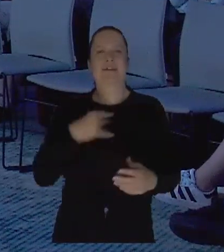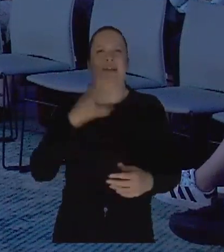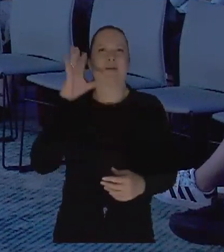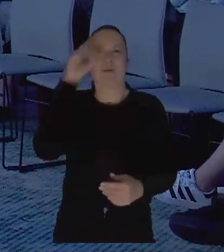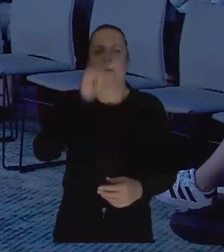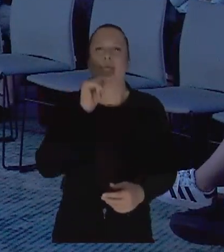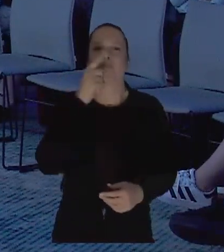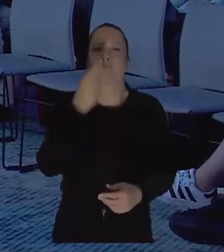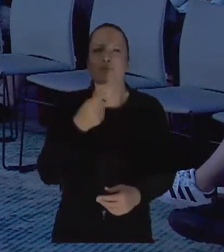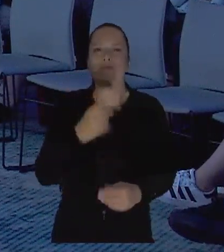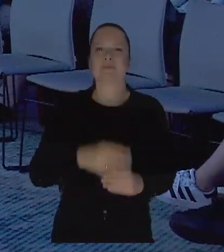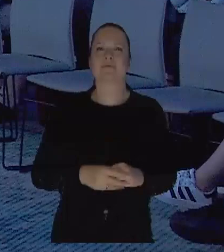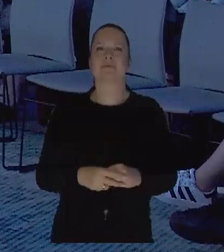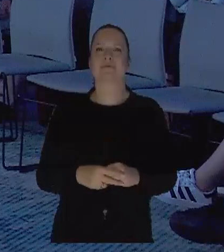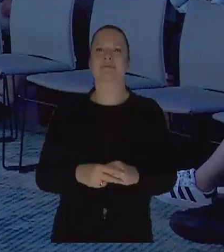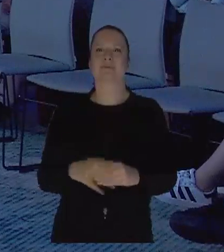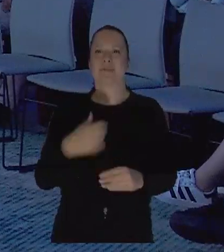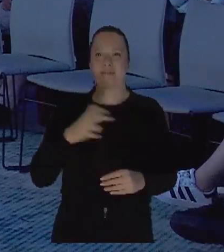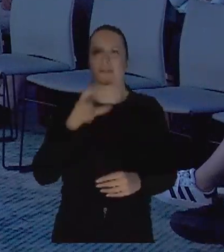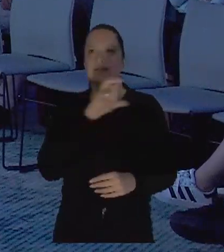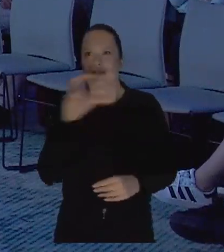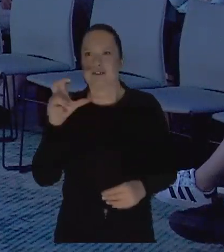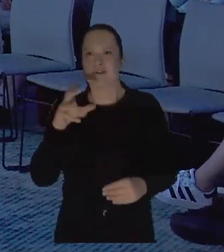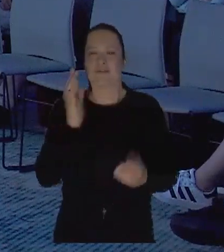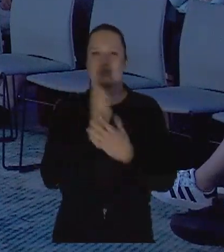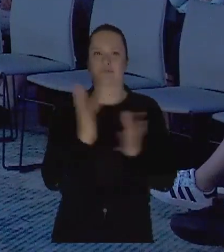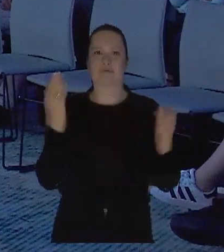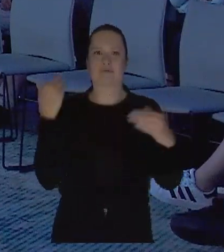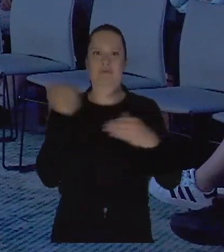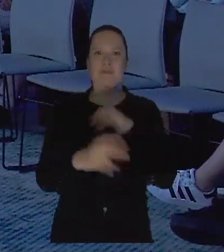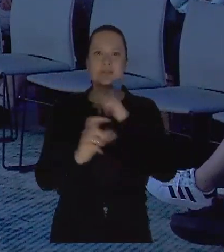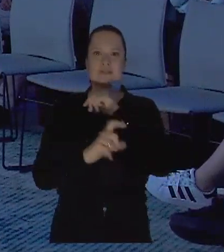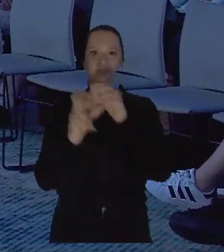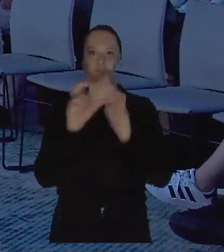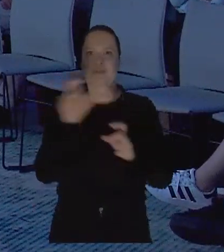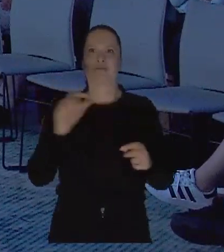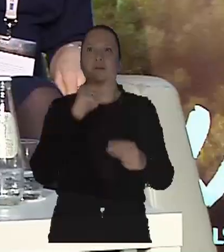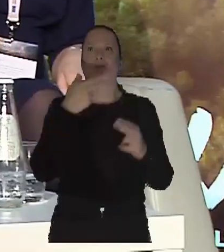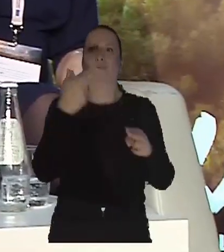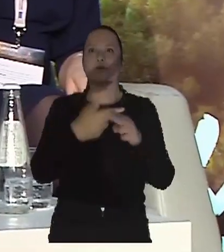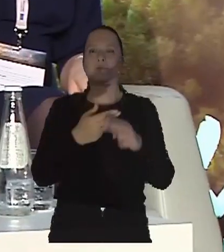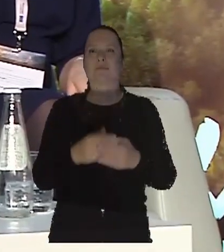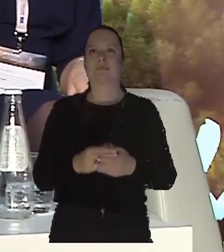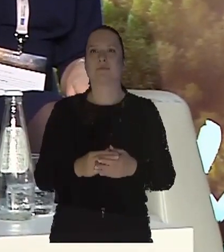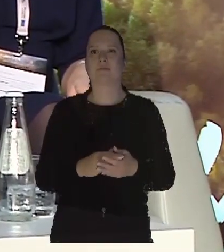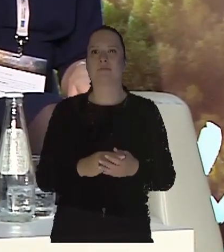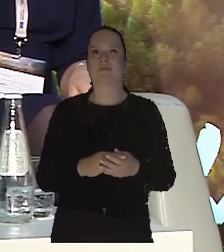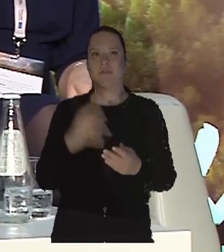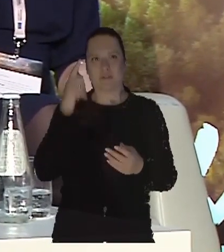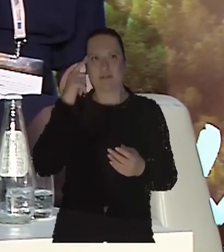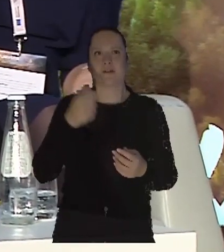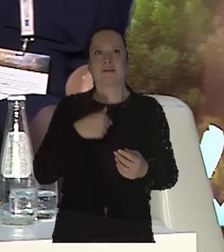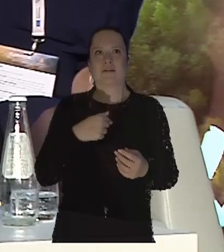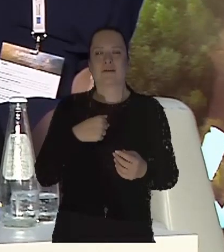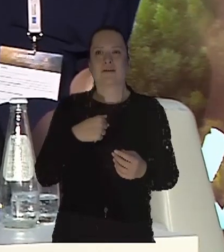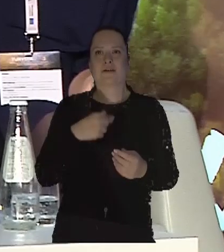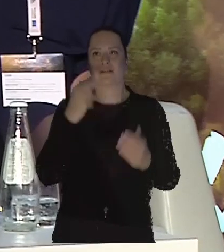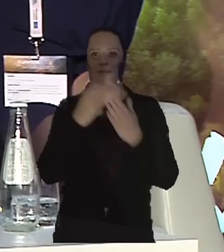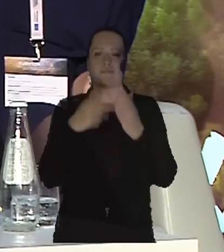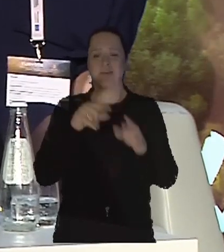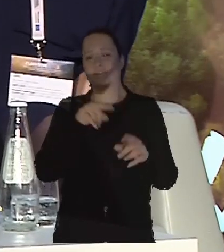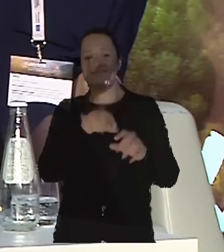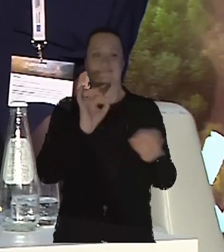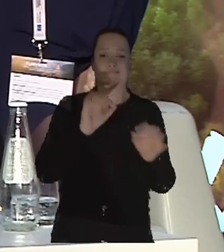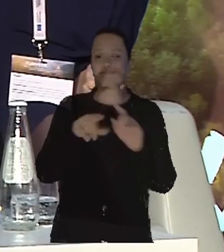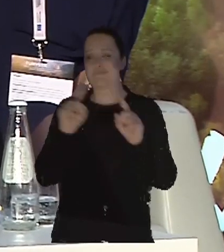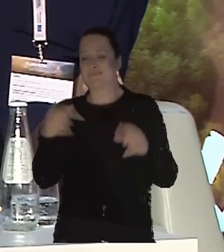powiedzieć, ale macie czas na odpowiedź, który już minął, więc musicie odpowiedzieć. Tak, no to znaczy my trochę metodą selekcji, tak jak